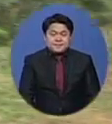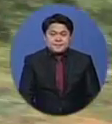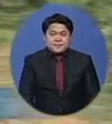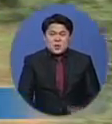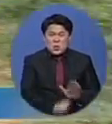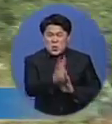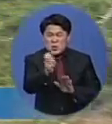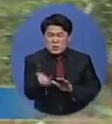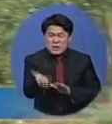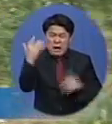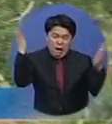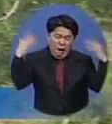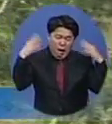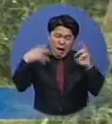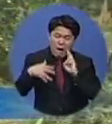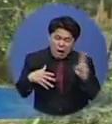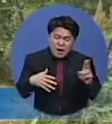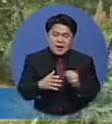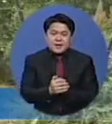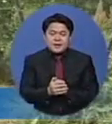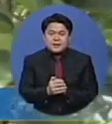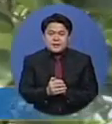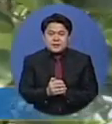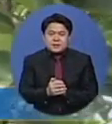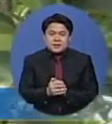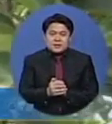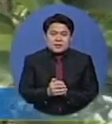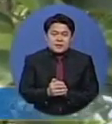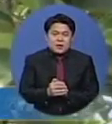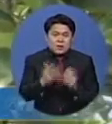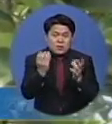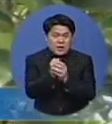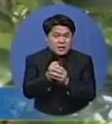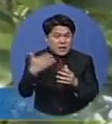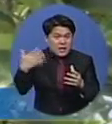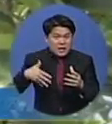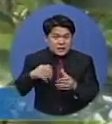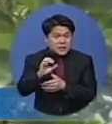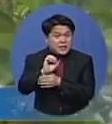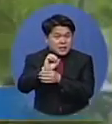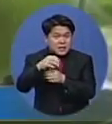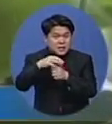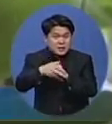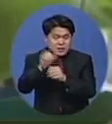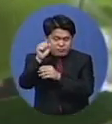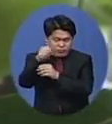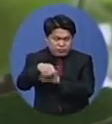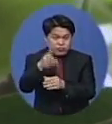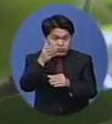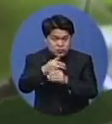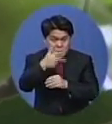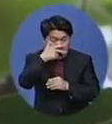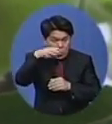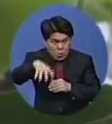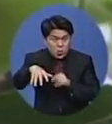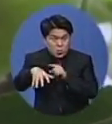30도가 넘는 찜통 더위. 설 익은 푸른빛의 사과가 익어가는 평택의 사과